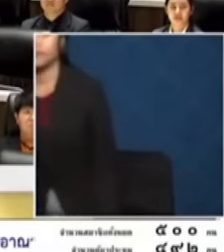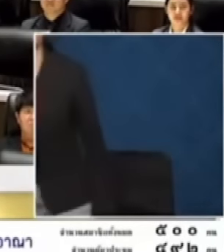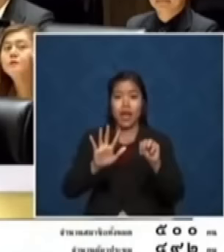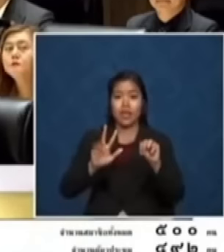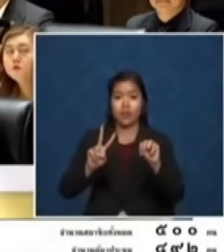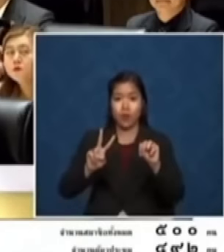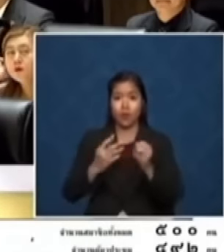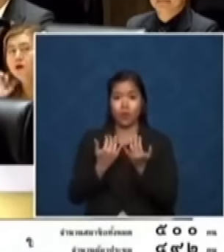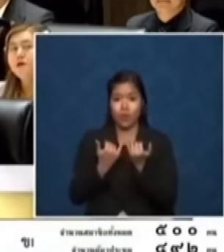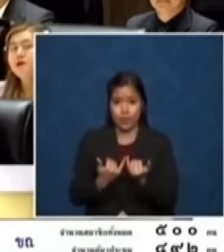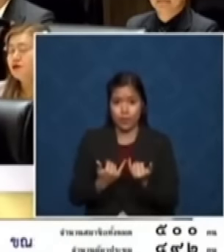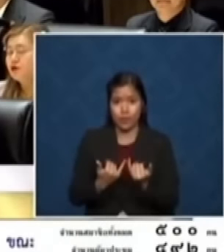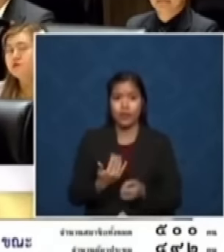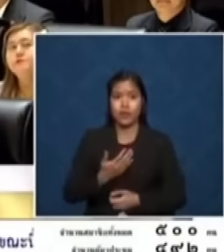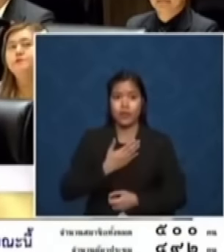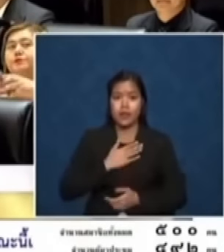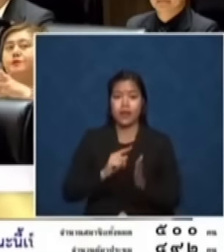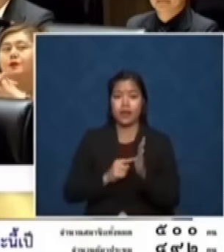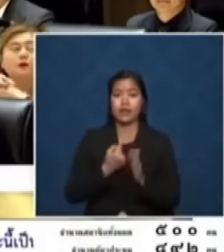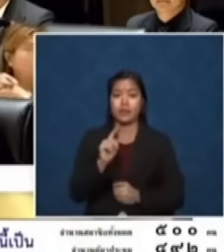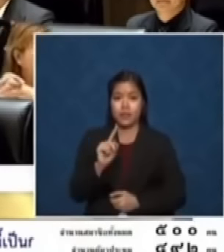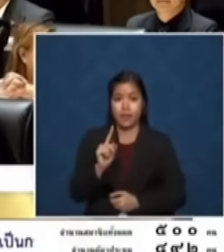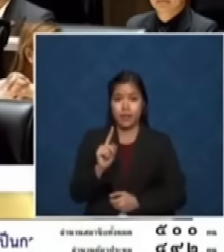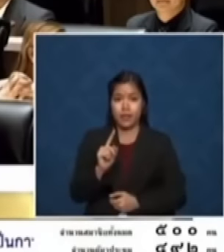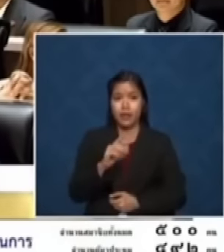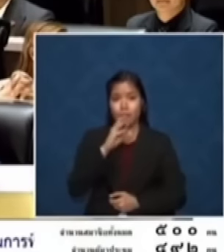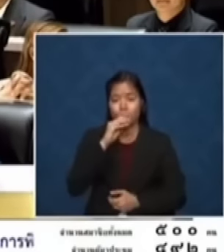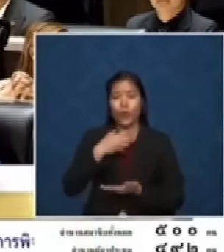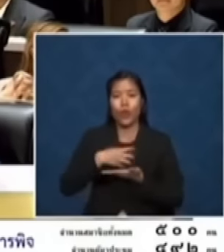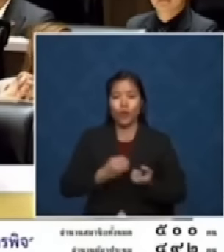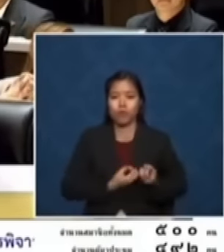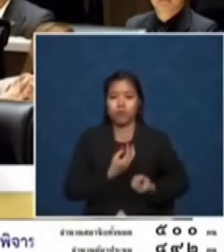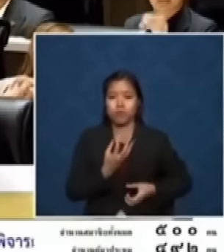งานผมคงต้อง ขอแน่นอนฮะคุณทิมพิธาเขาบอกว่า